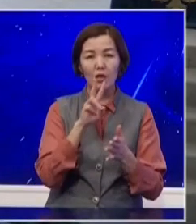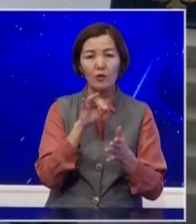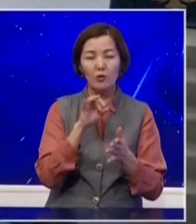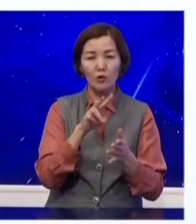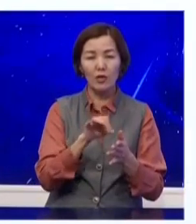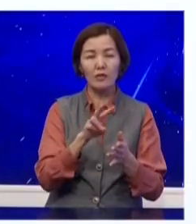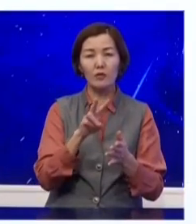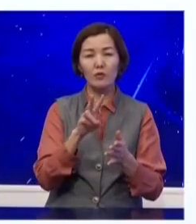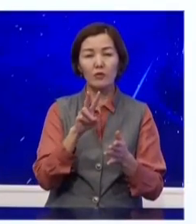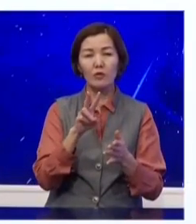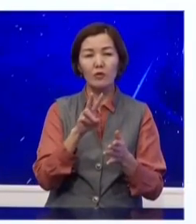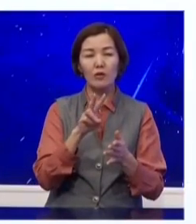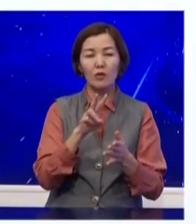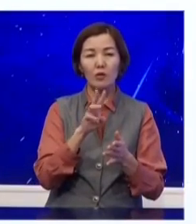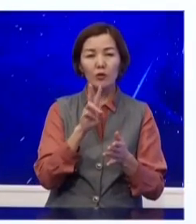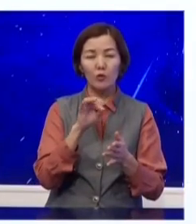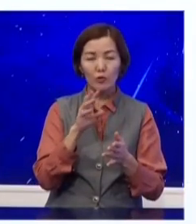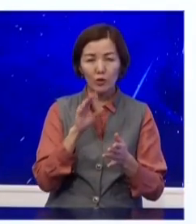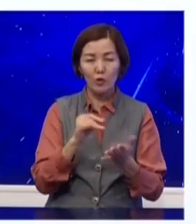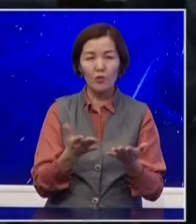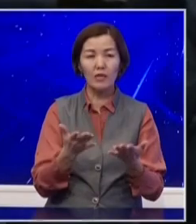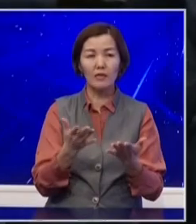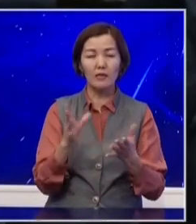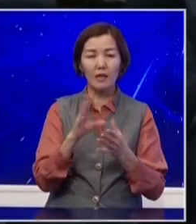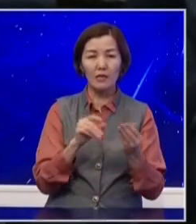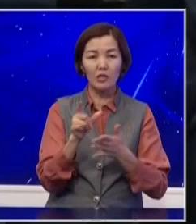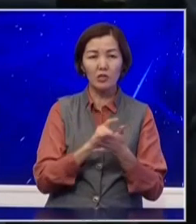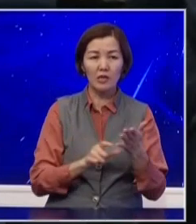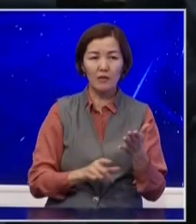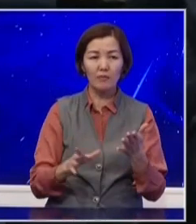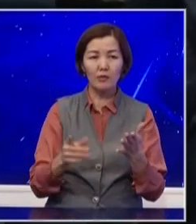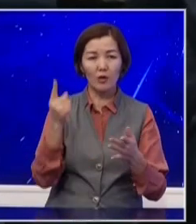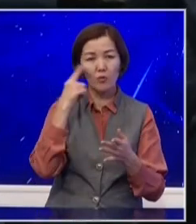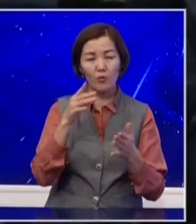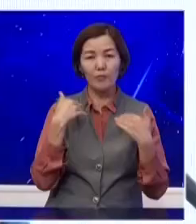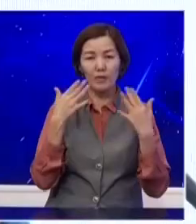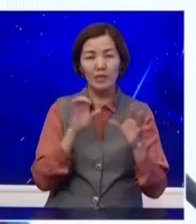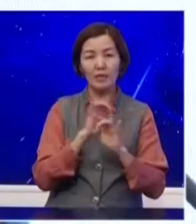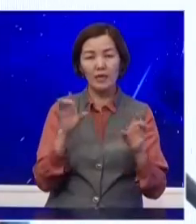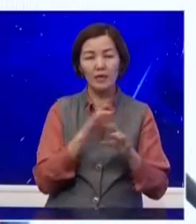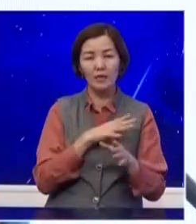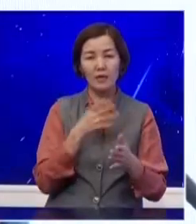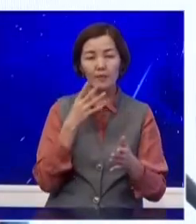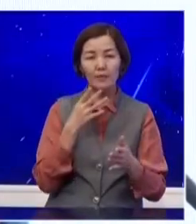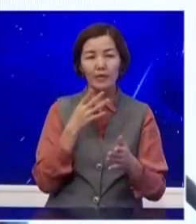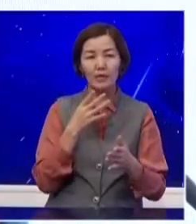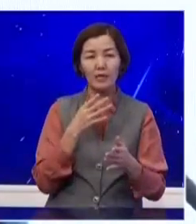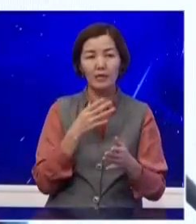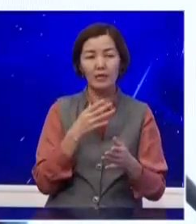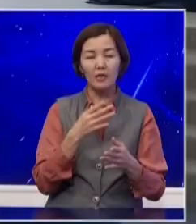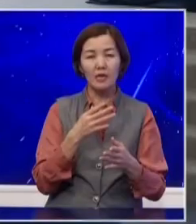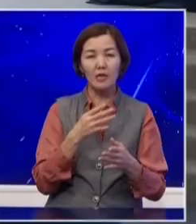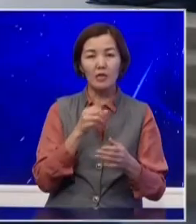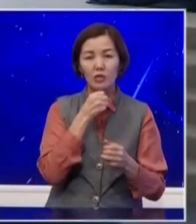Оразалин, Дүрдәулет Ақыш пен Нағашбек Қапалбекұлы жыр алыбы жайында ой пікірлерін білдірді. Өз заманының феномені екенін